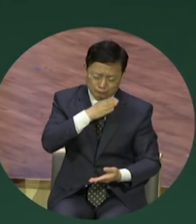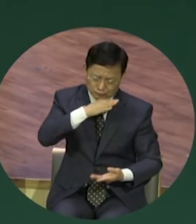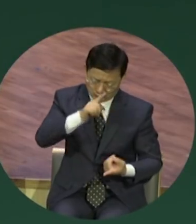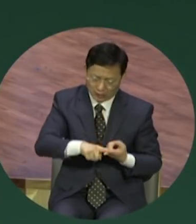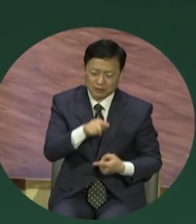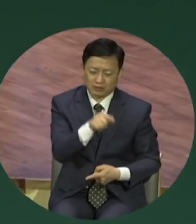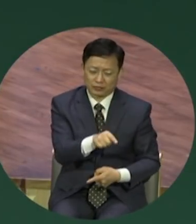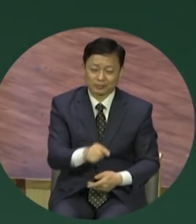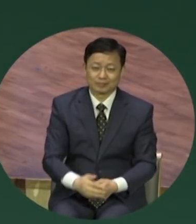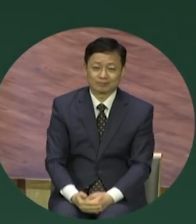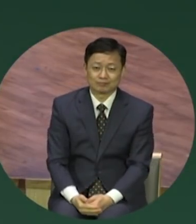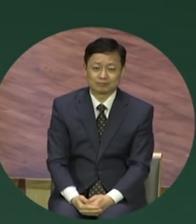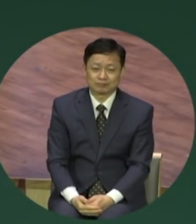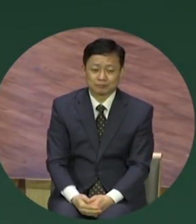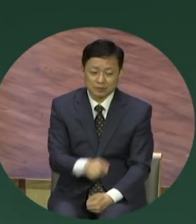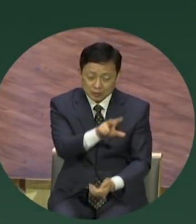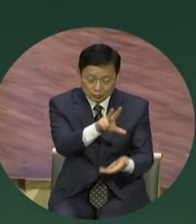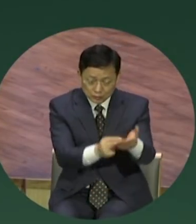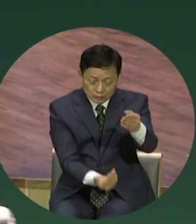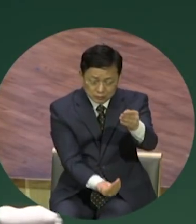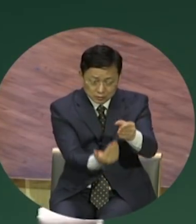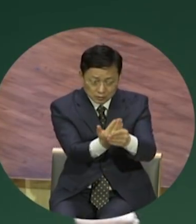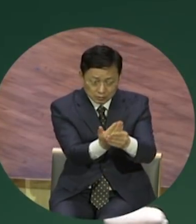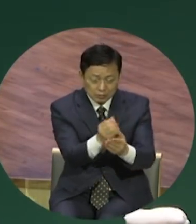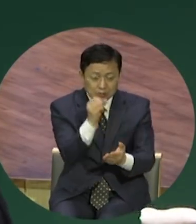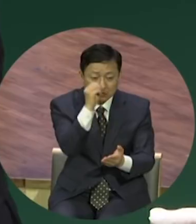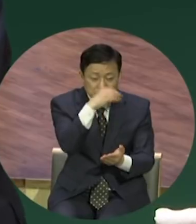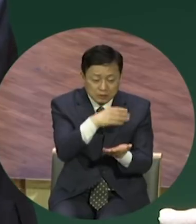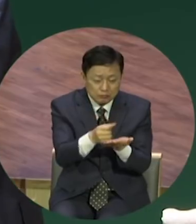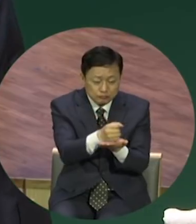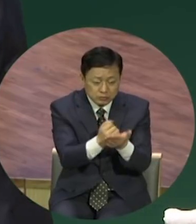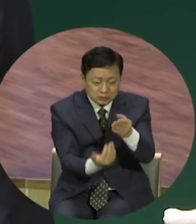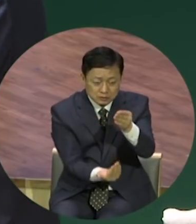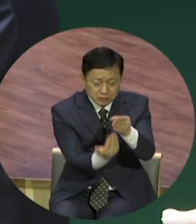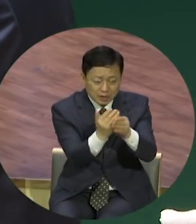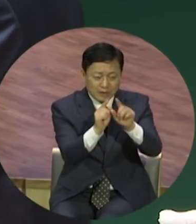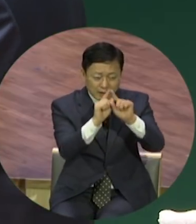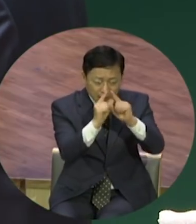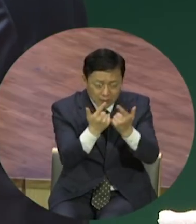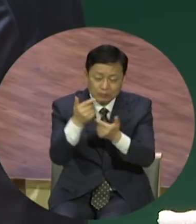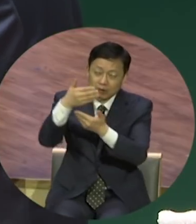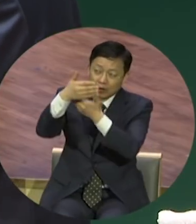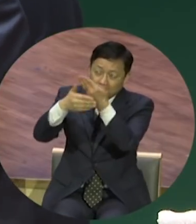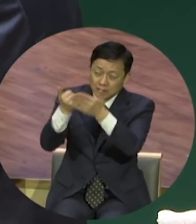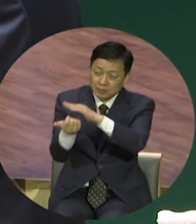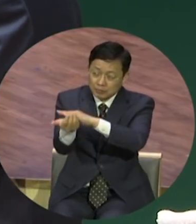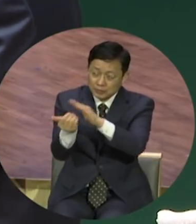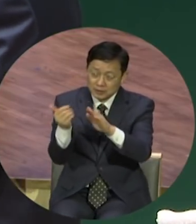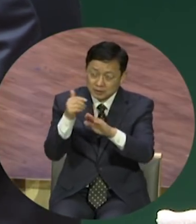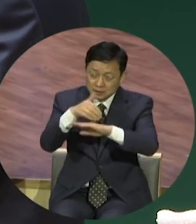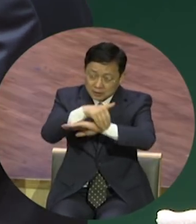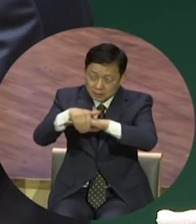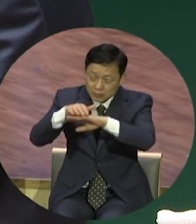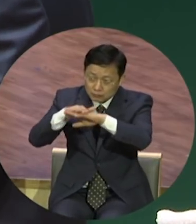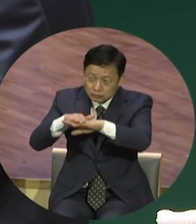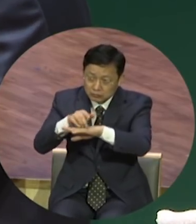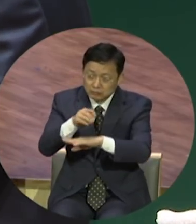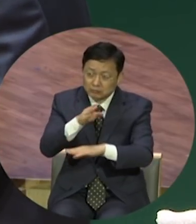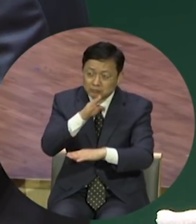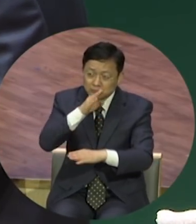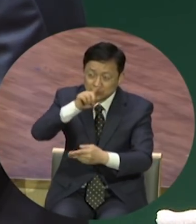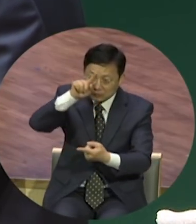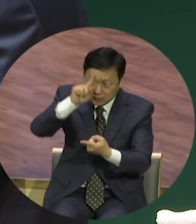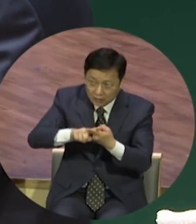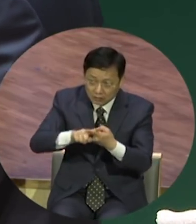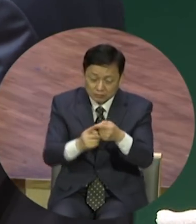inside of this. 와야 될 것이 왔어요. What ought to come has simply come. 여러분에게 문제 온 거는요, 와야 될 것이 온